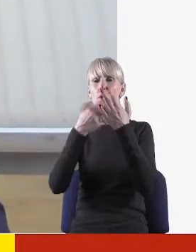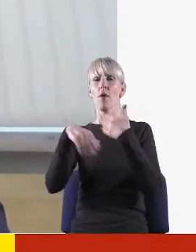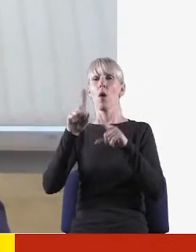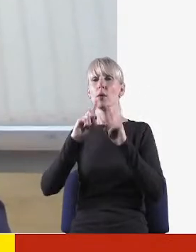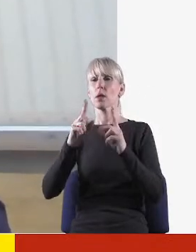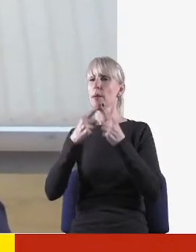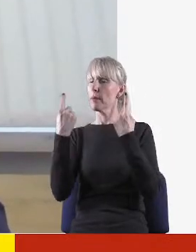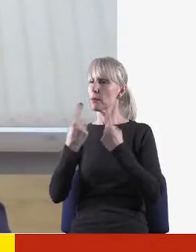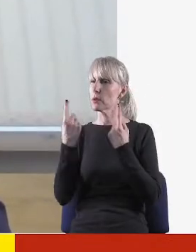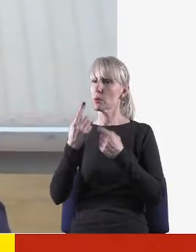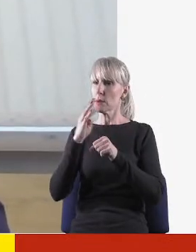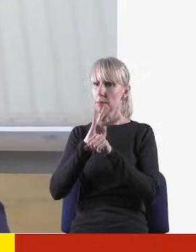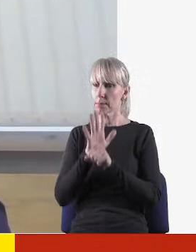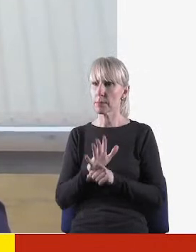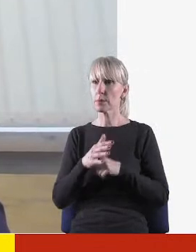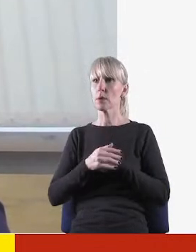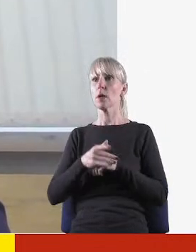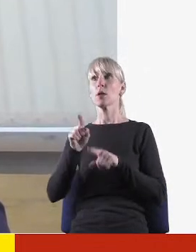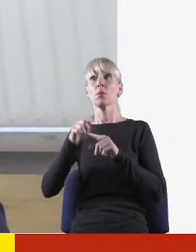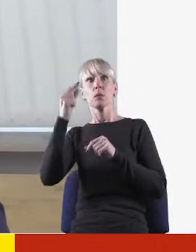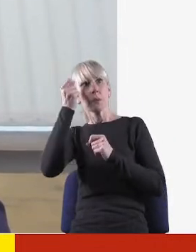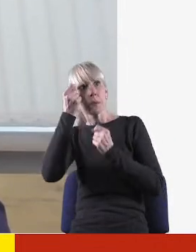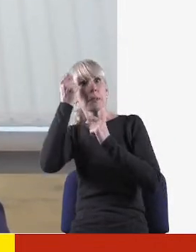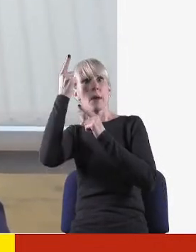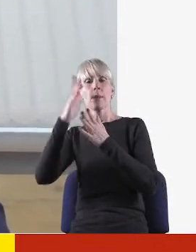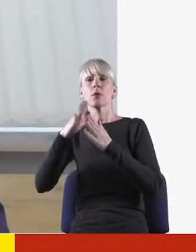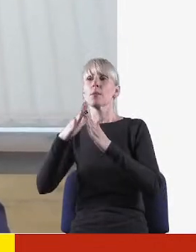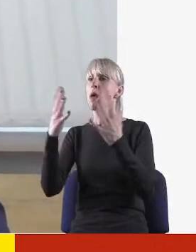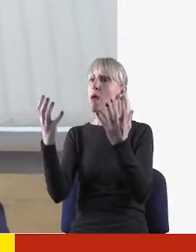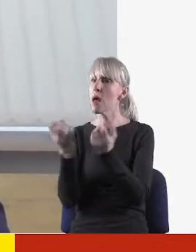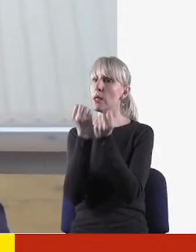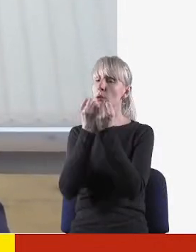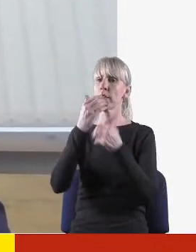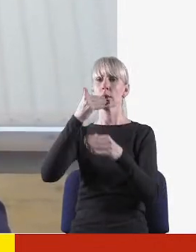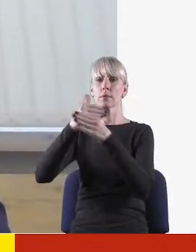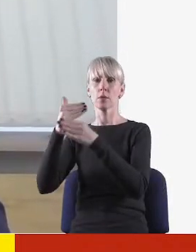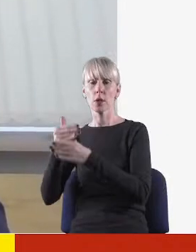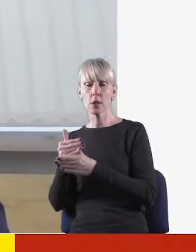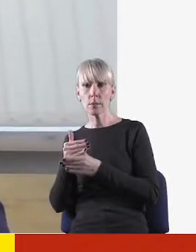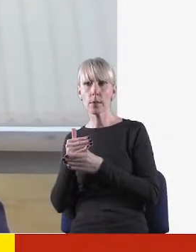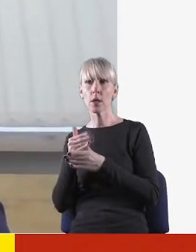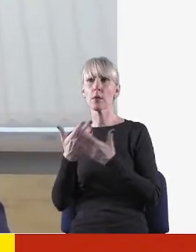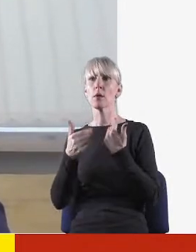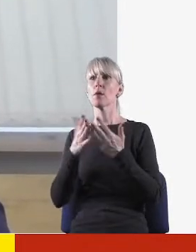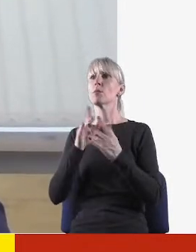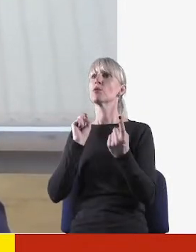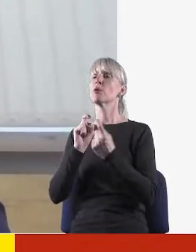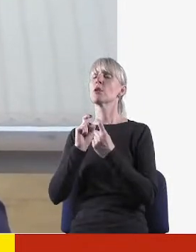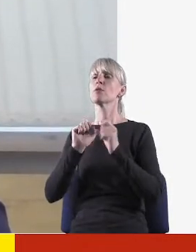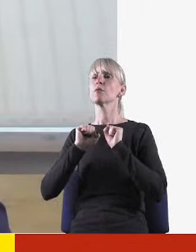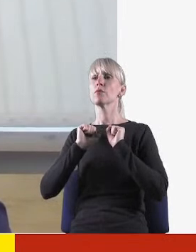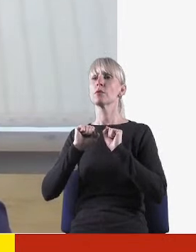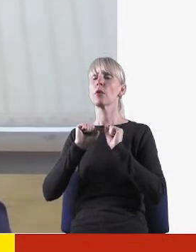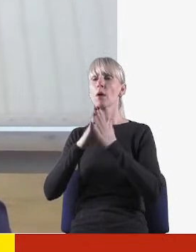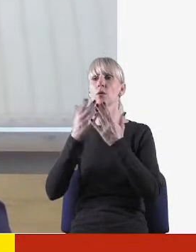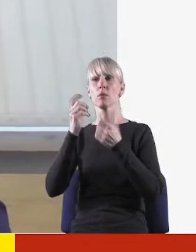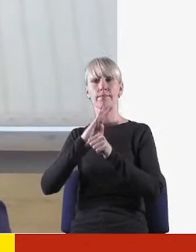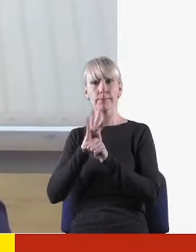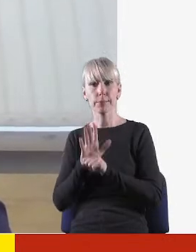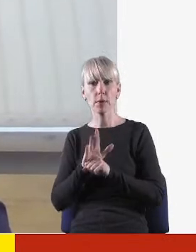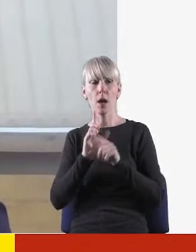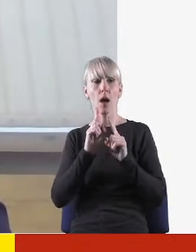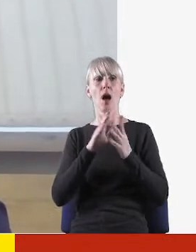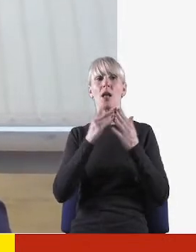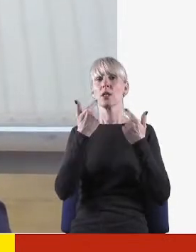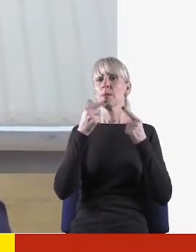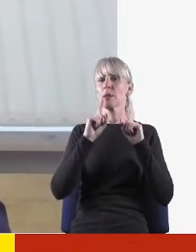taki był zamysł tego, co zrobiliśmy, żeby z jednej strony ratować firmy przed pandemią, ale z drugiej strony,